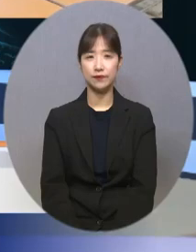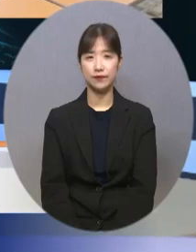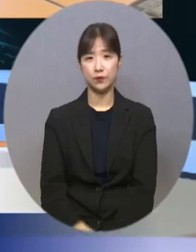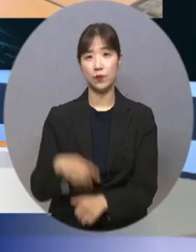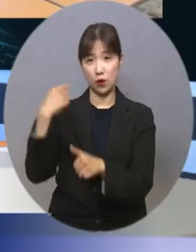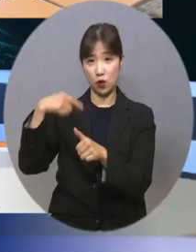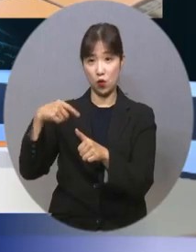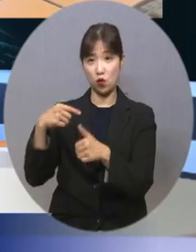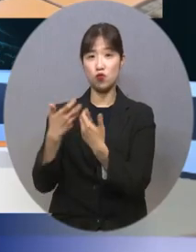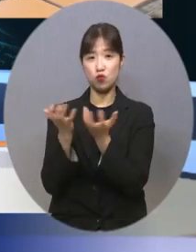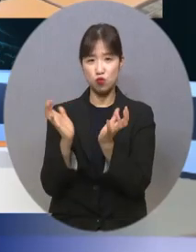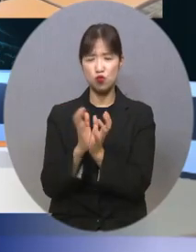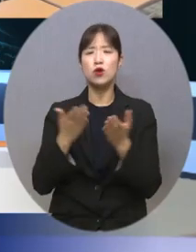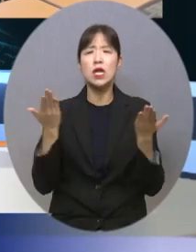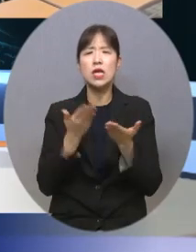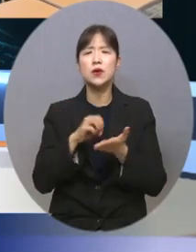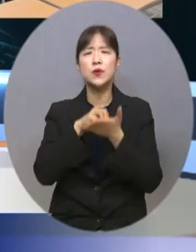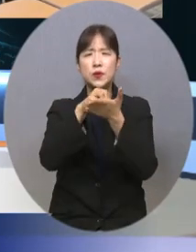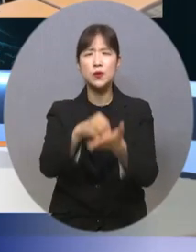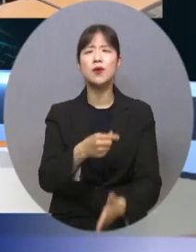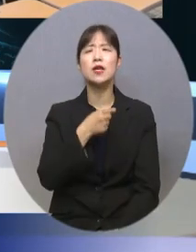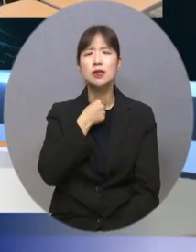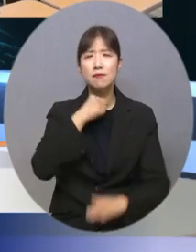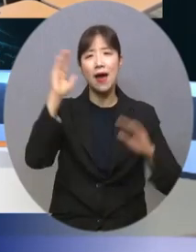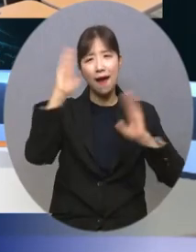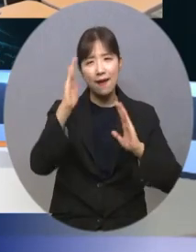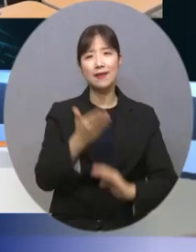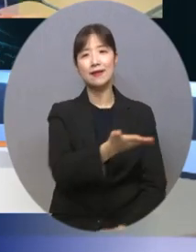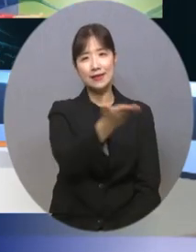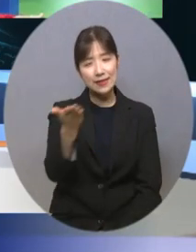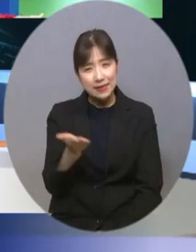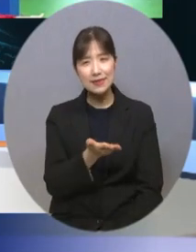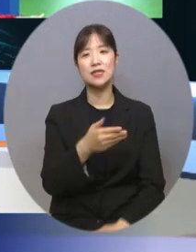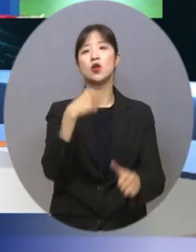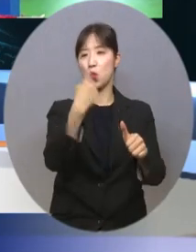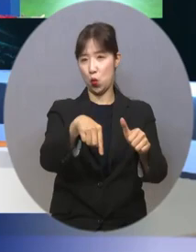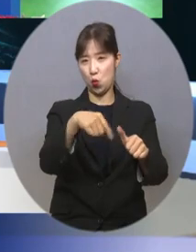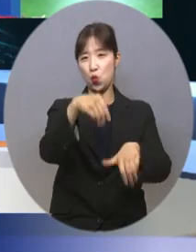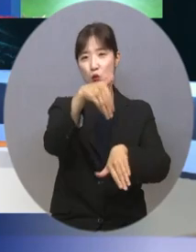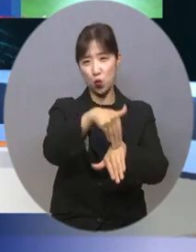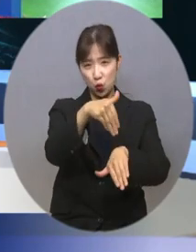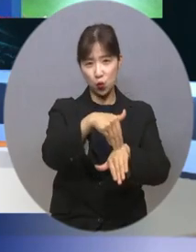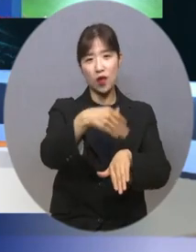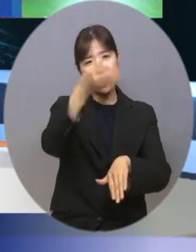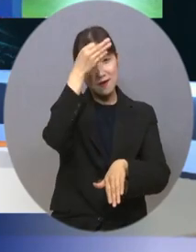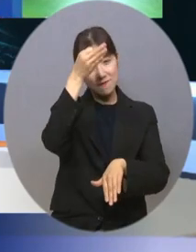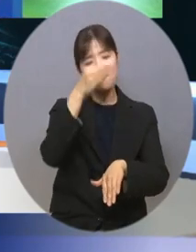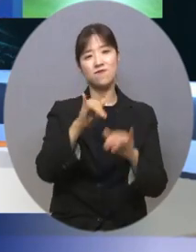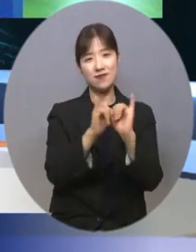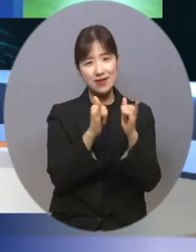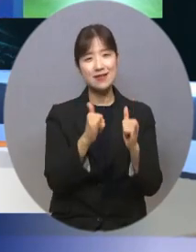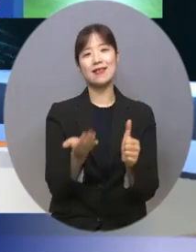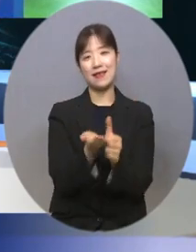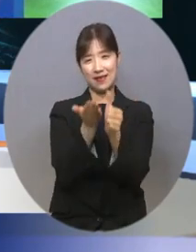교육부가 취업을 희망하는 학생들을 위한 맞춤형 직무 교육을 통해 기술 인재 양성에 나섭니다.